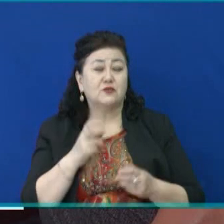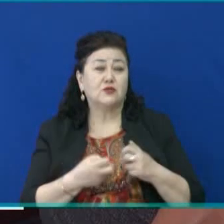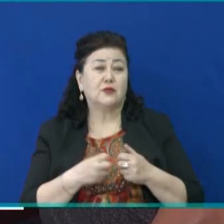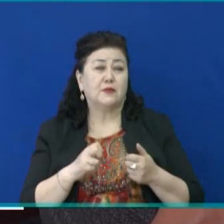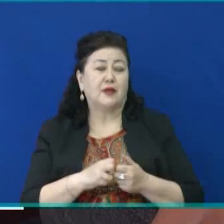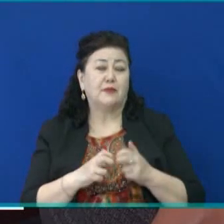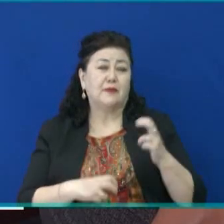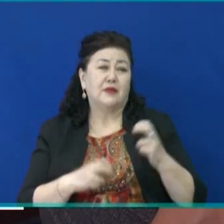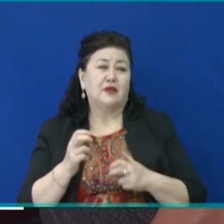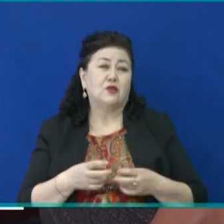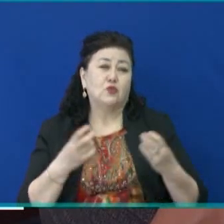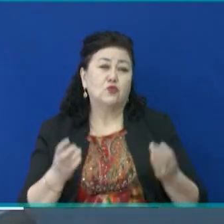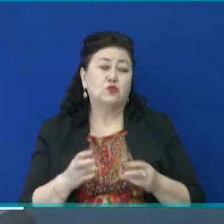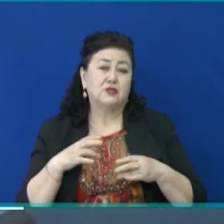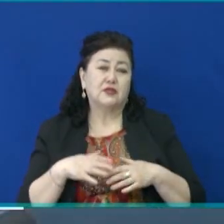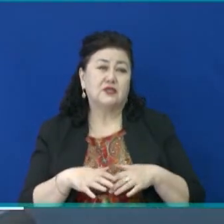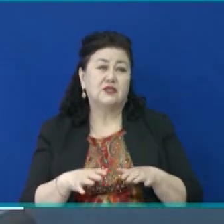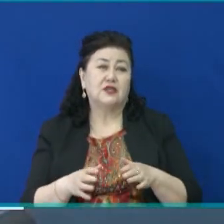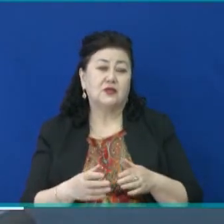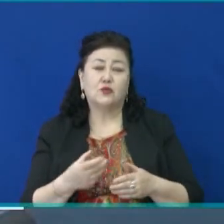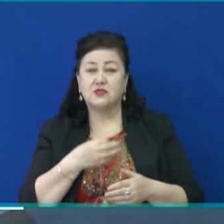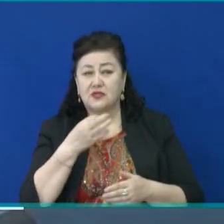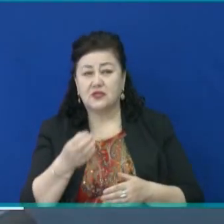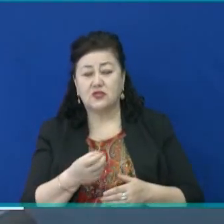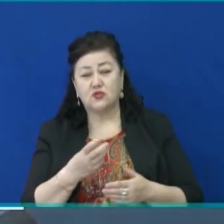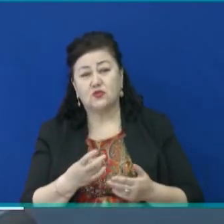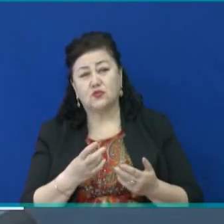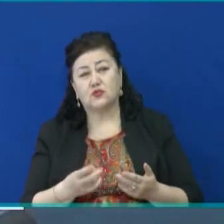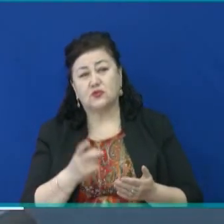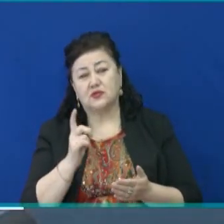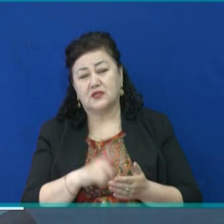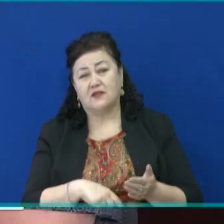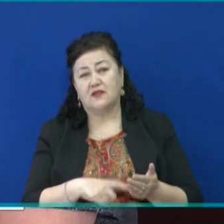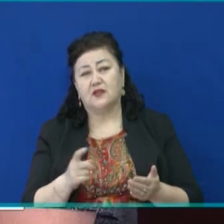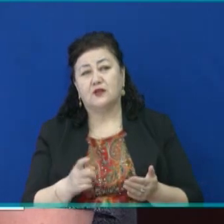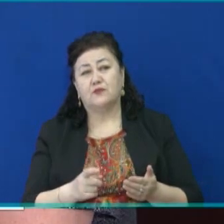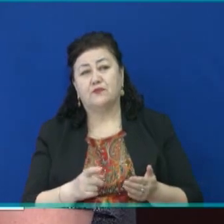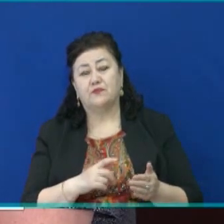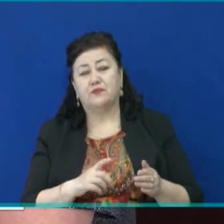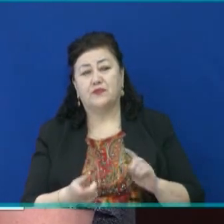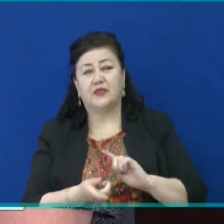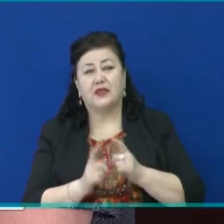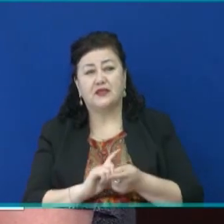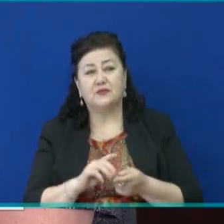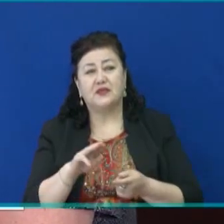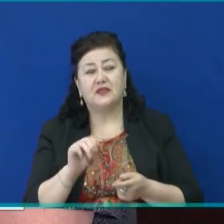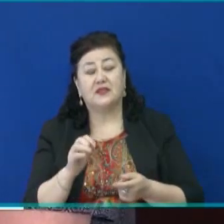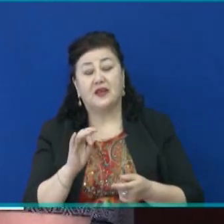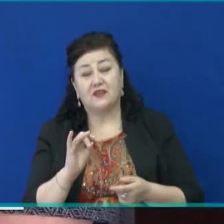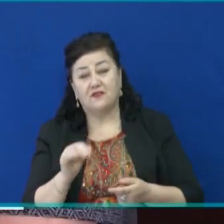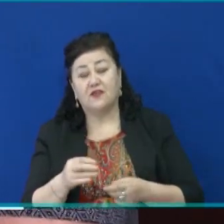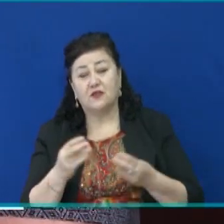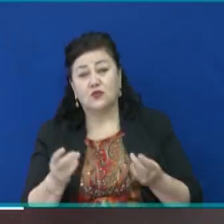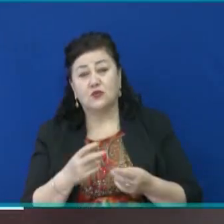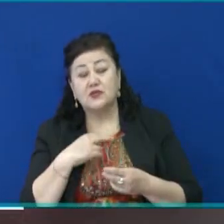согласие с тем, что их нужно решать. Однако он поспешил заверить население. На формирование тарифов будет влиять социально-экономическая ситуация